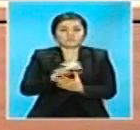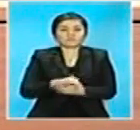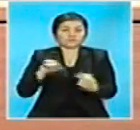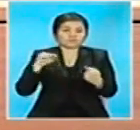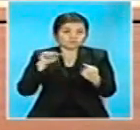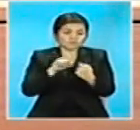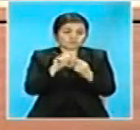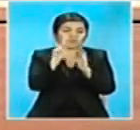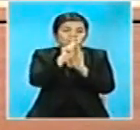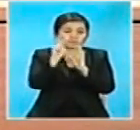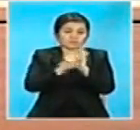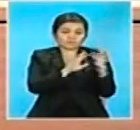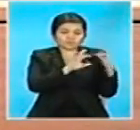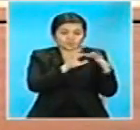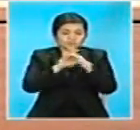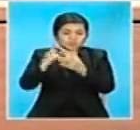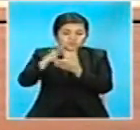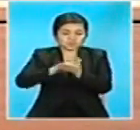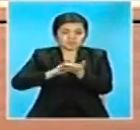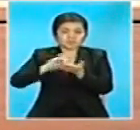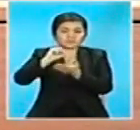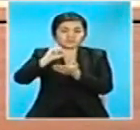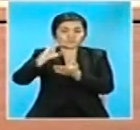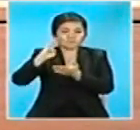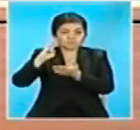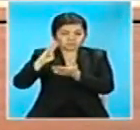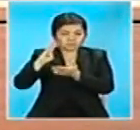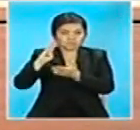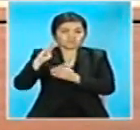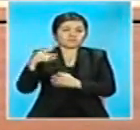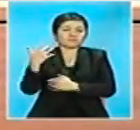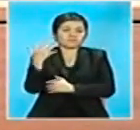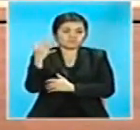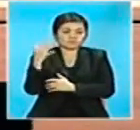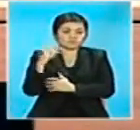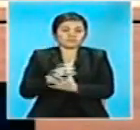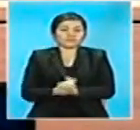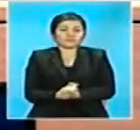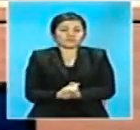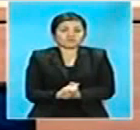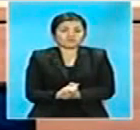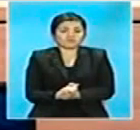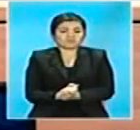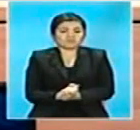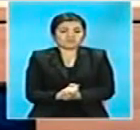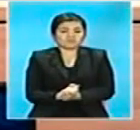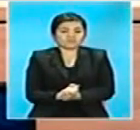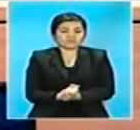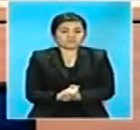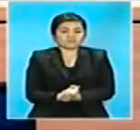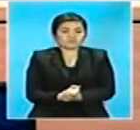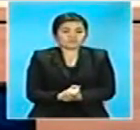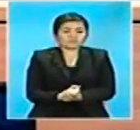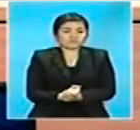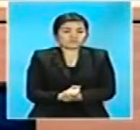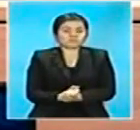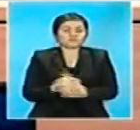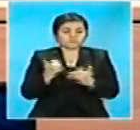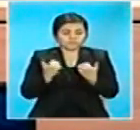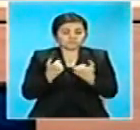ฎหมายที่เกี่ยวข้องกับสถาบันอย่างแน่นอนผมเองก็รู้สึกสบายใจนะครับเพ